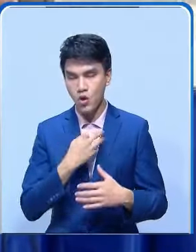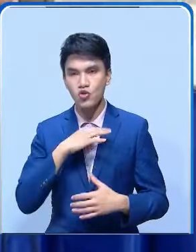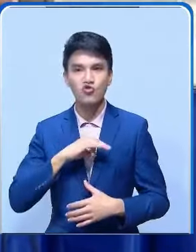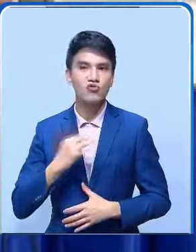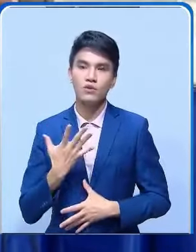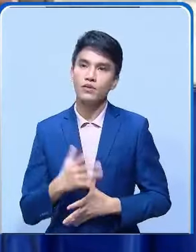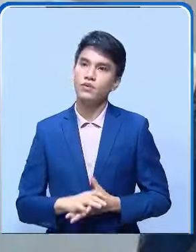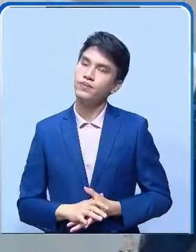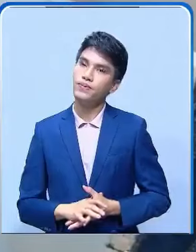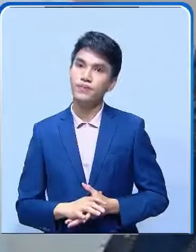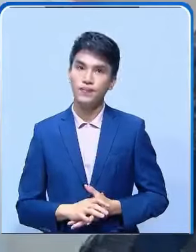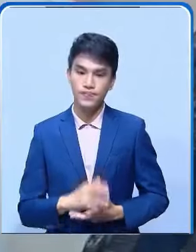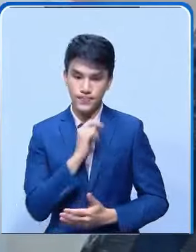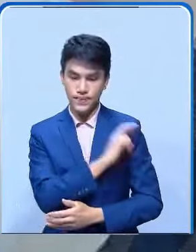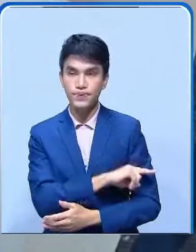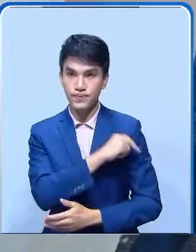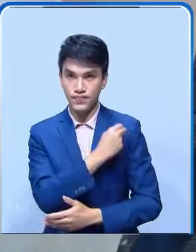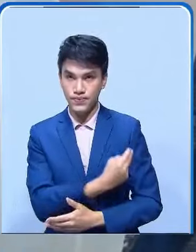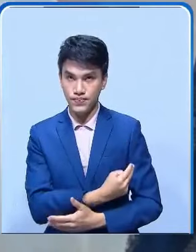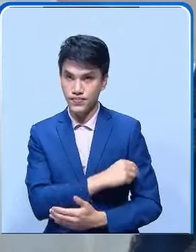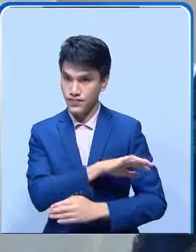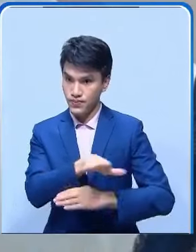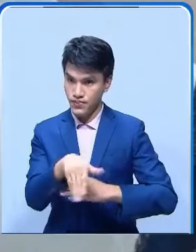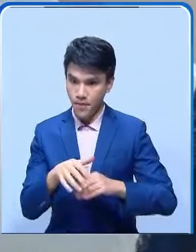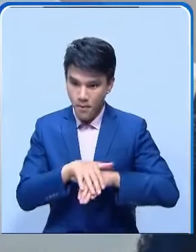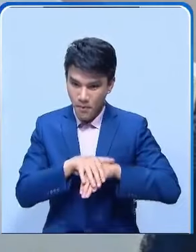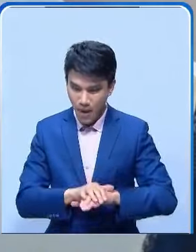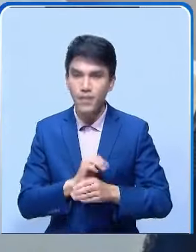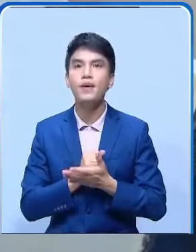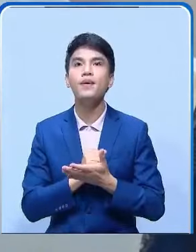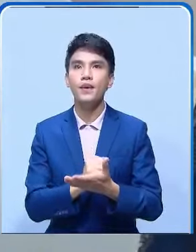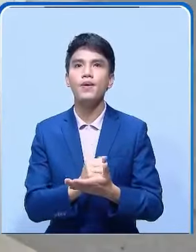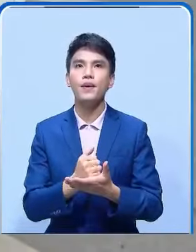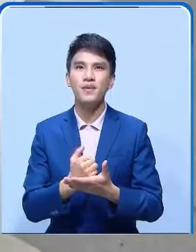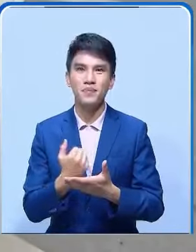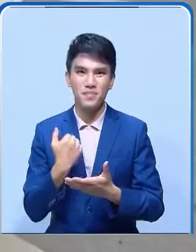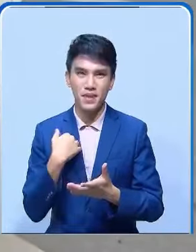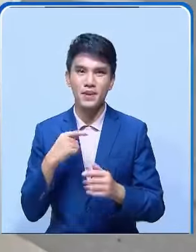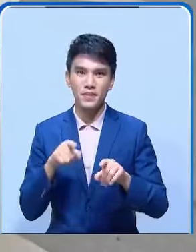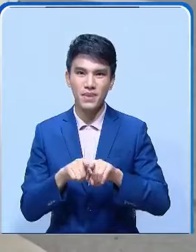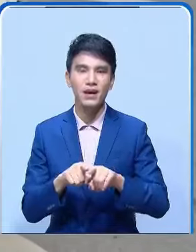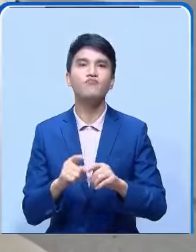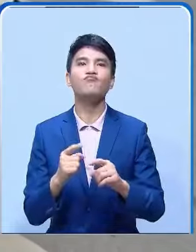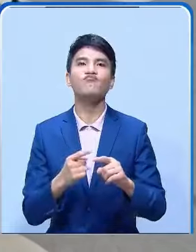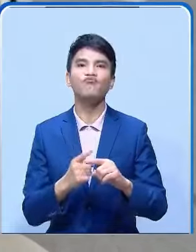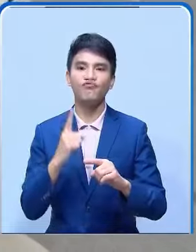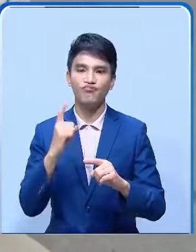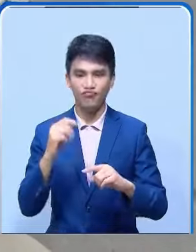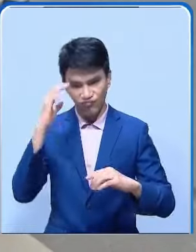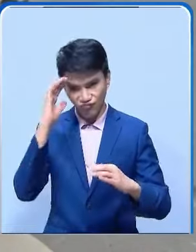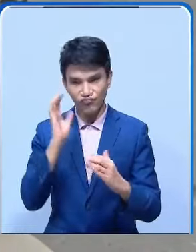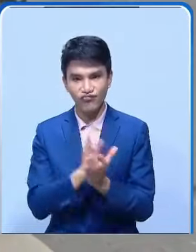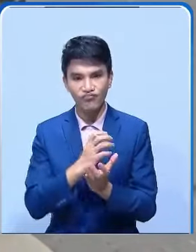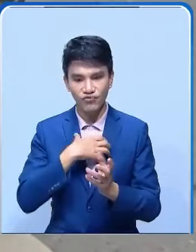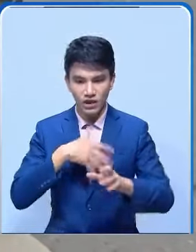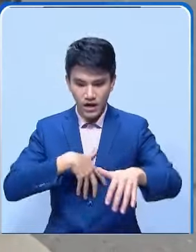อกลายเป็นว่าหมอพยาบาลต้องช่วยกันปั๊มขึ้นมาก็มีทั้งที่รอดและไม่รอดตำรวจขอให้ประชาชนที่